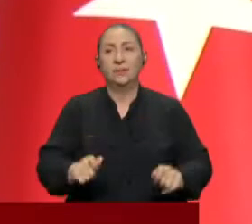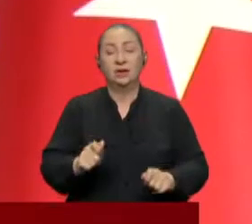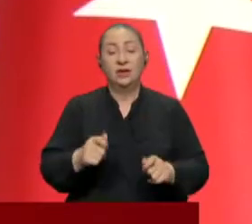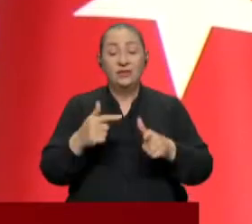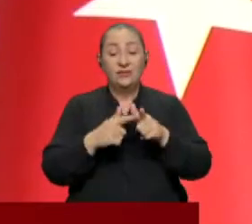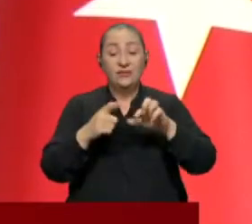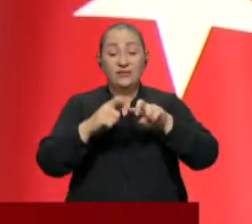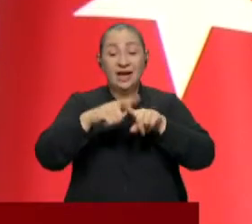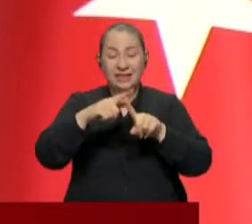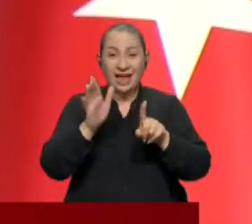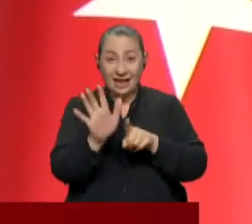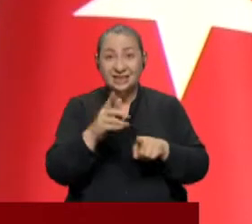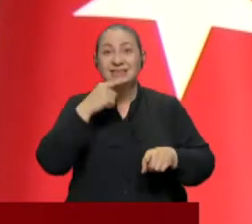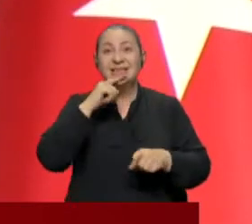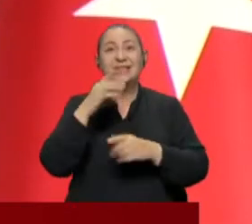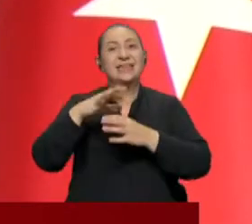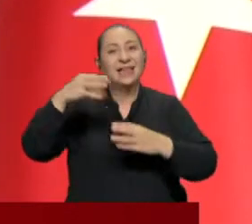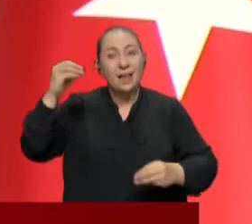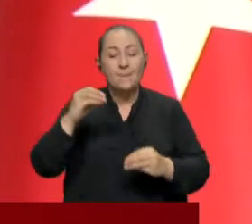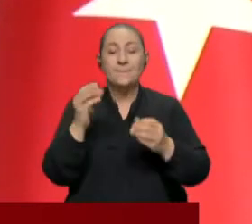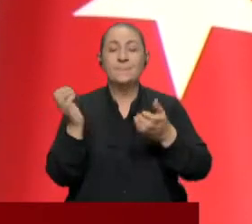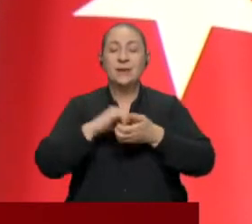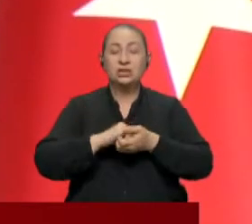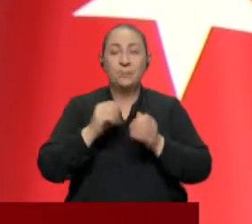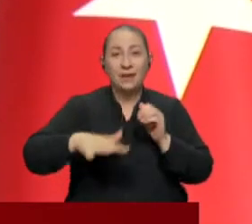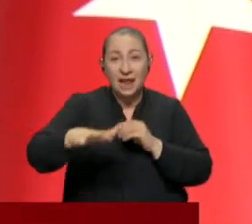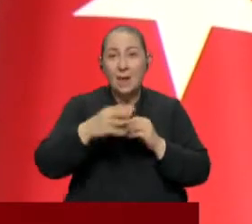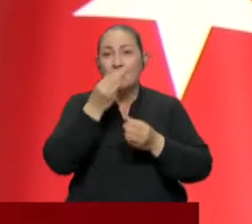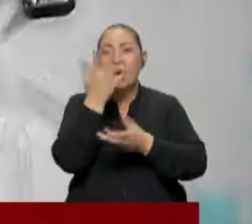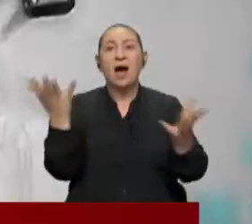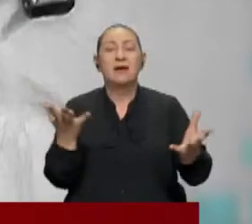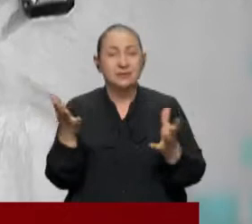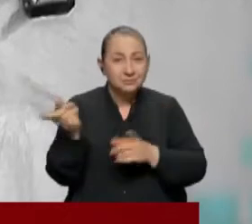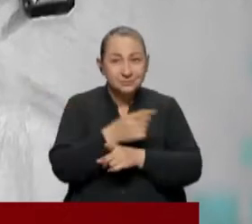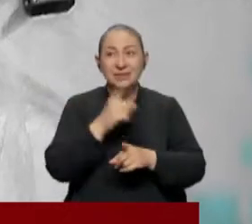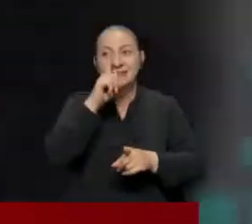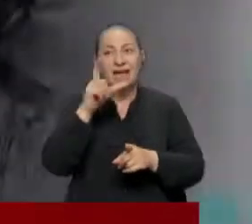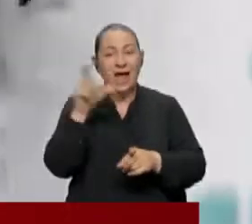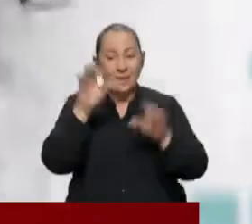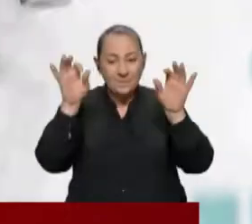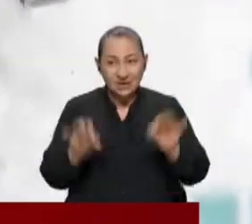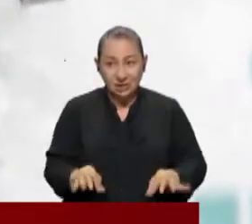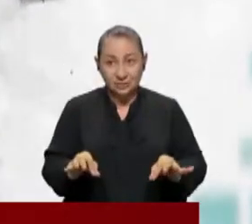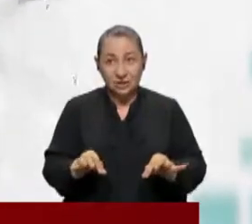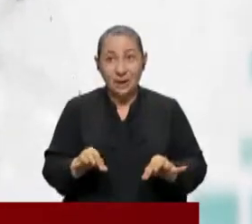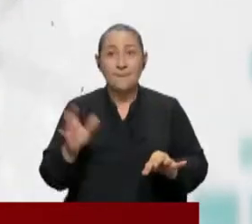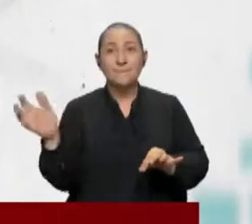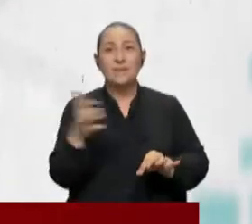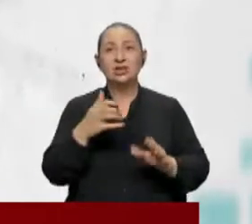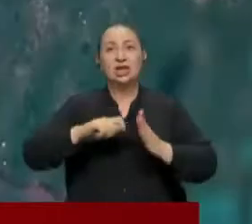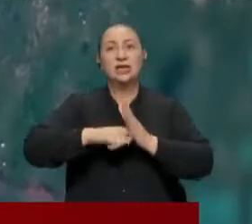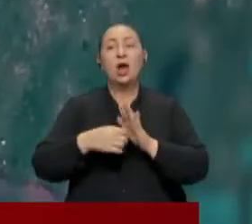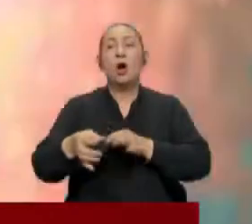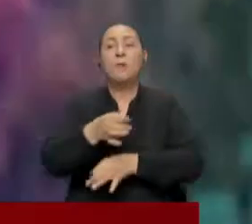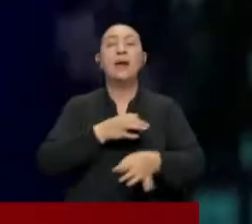Fırat Kalkanı, Zeytin Dalı, Barış Pınarı, Bahar Kalkanı harekatları ve Nisan ayında başlattığımız Pençe